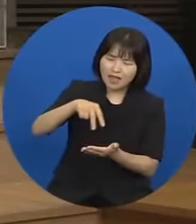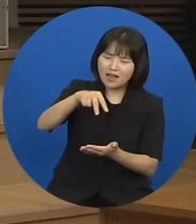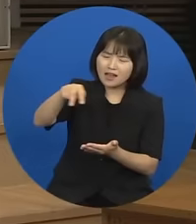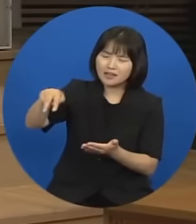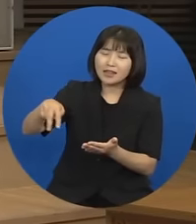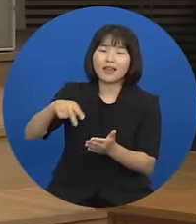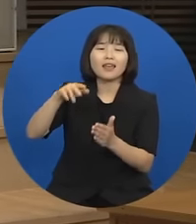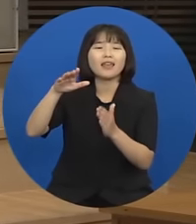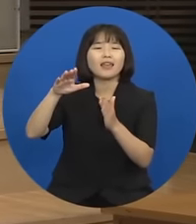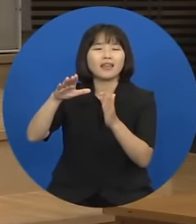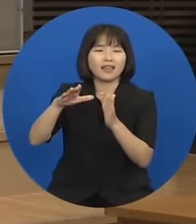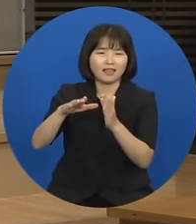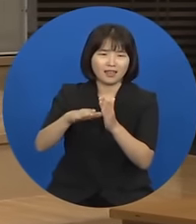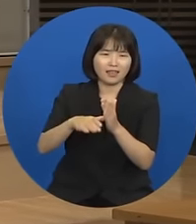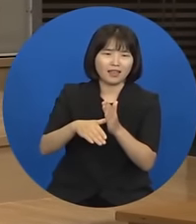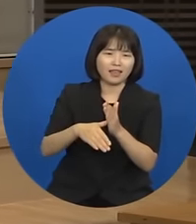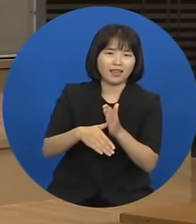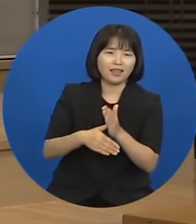헤맬 때